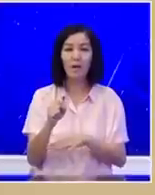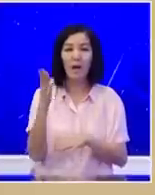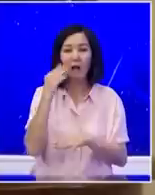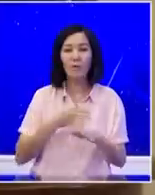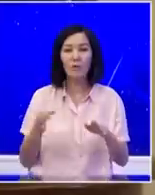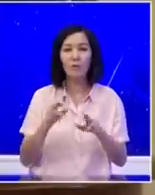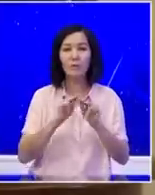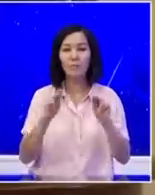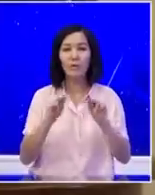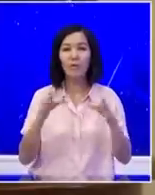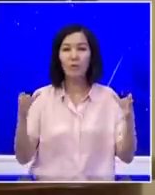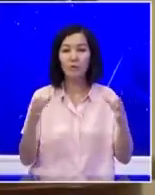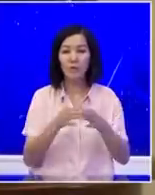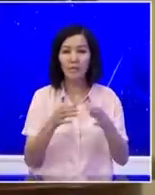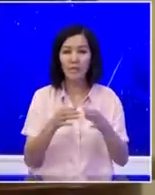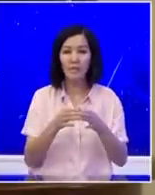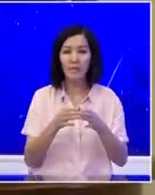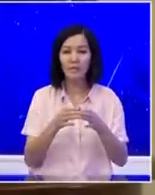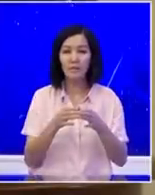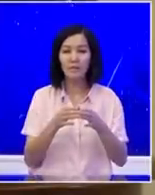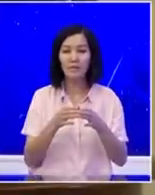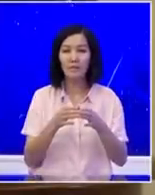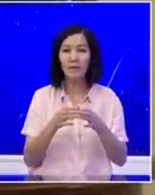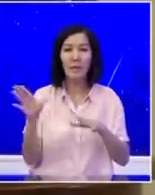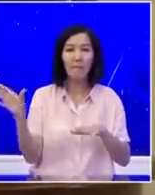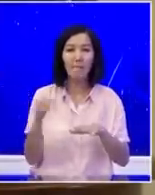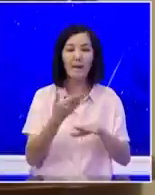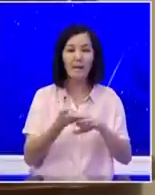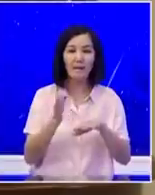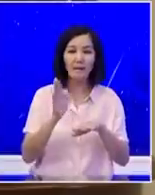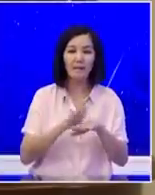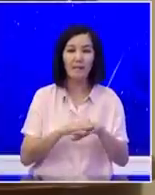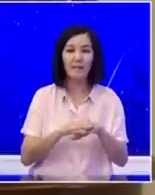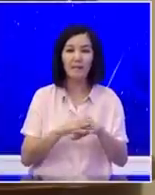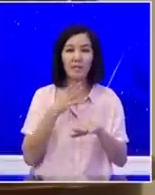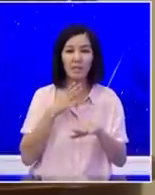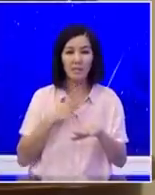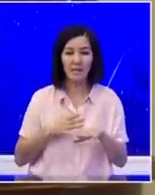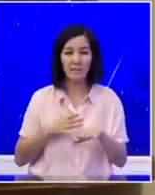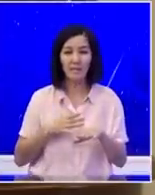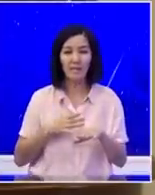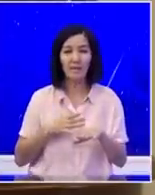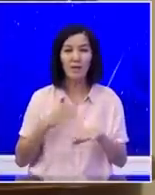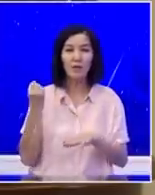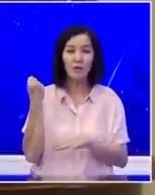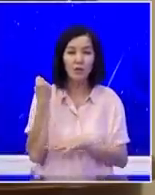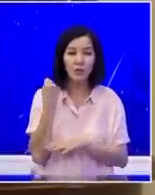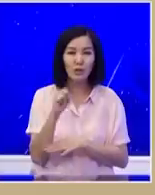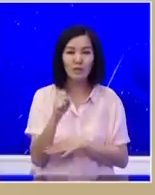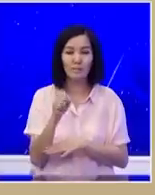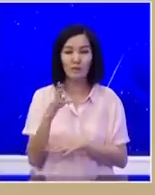мамандары, оқушылар мен ата-аналар барлық қиындықты қажырлық пен енсеріп